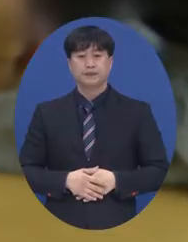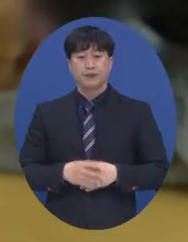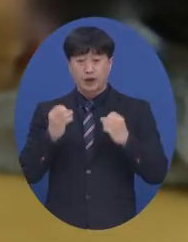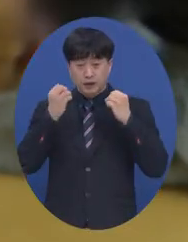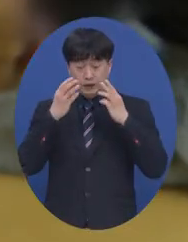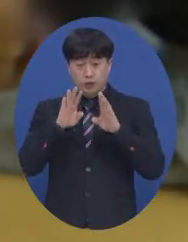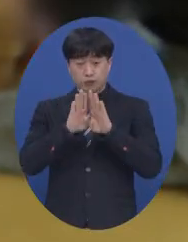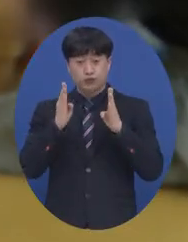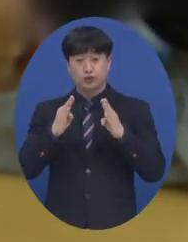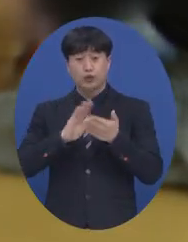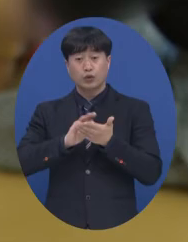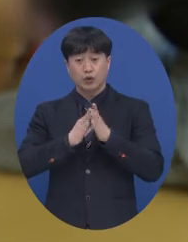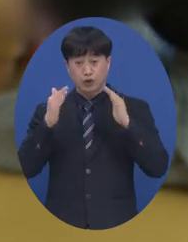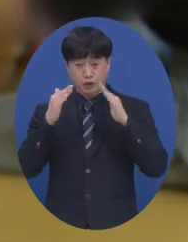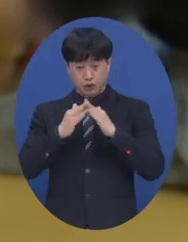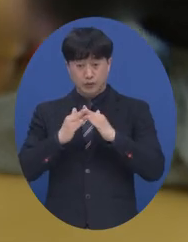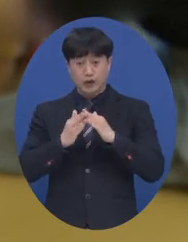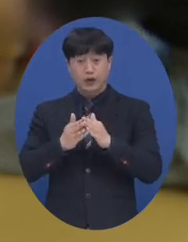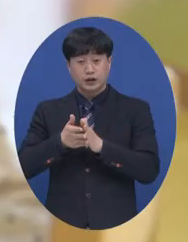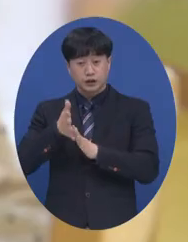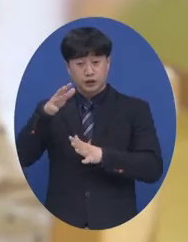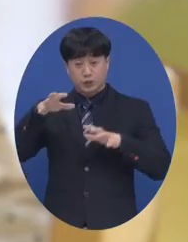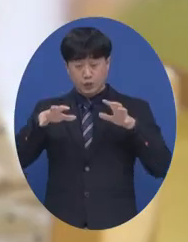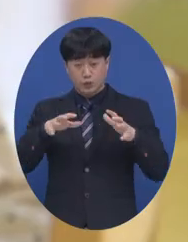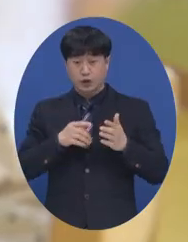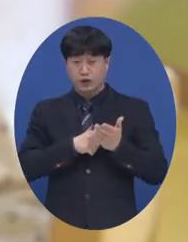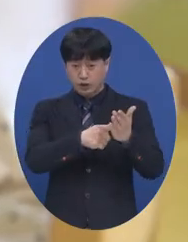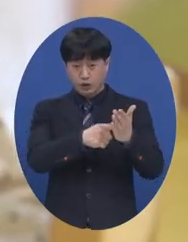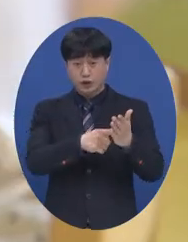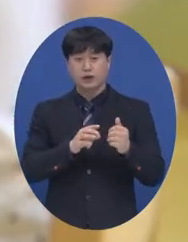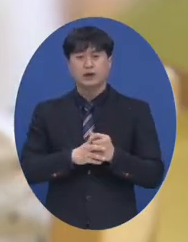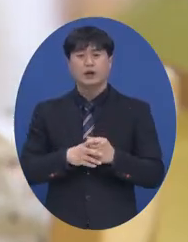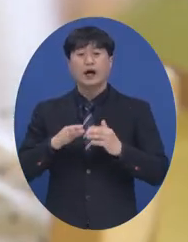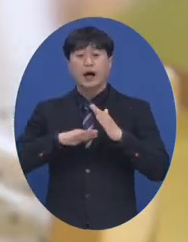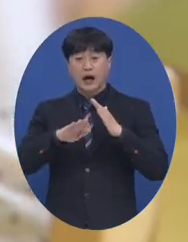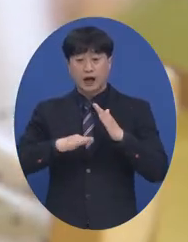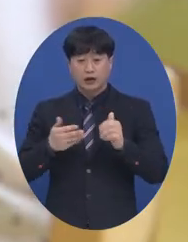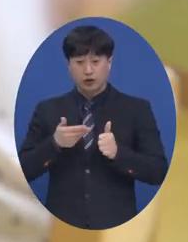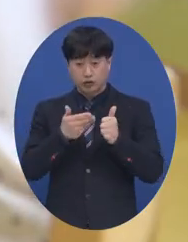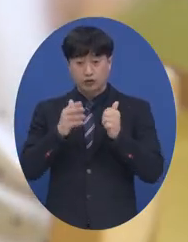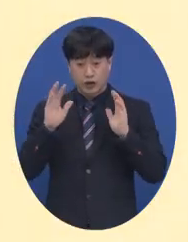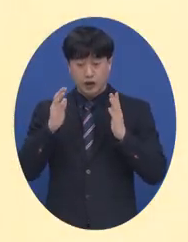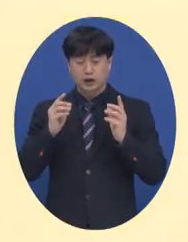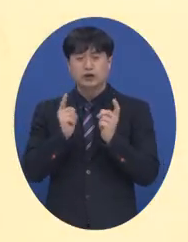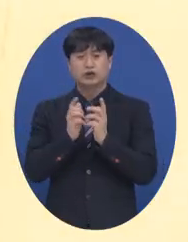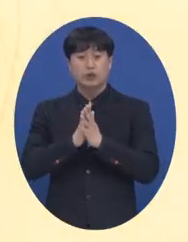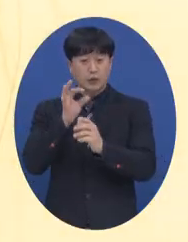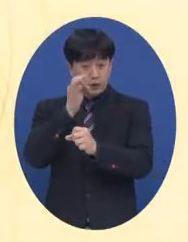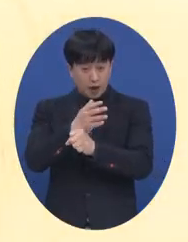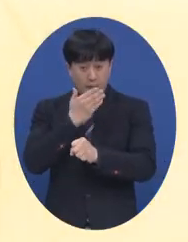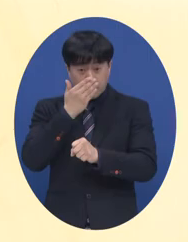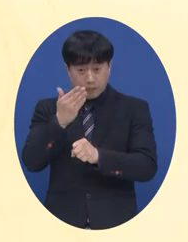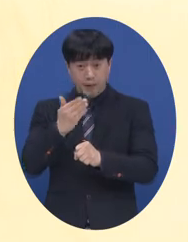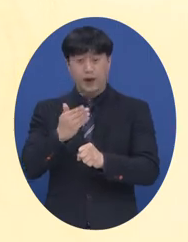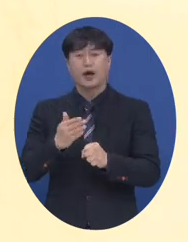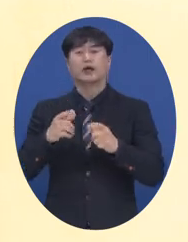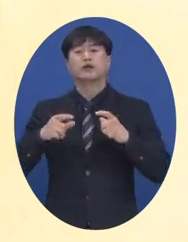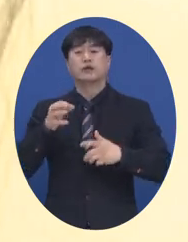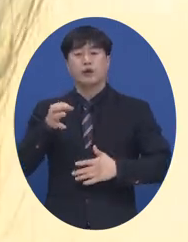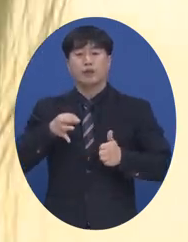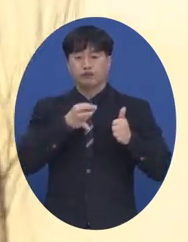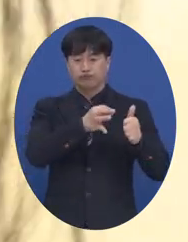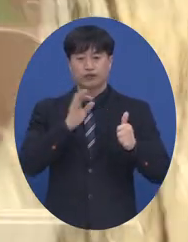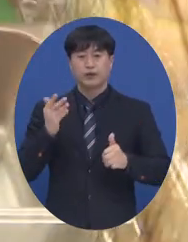새로 문을 연 어린이집의 경우 해당 시 군에 신청하면 됐고 가정보육 어린이에게는 직접 활을 구매할 수 있도록 석학들의